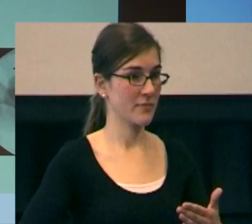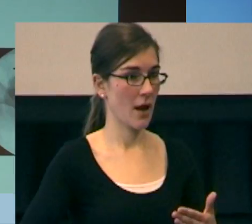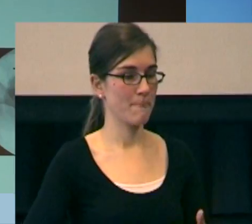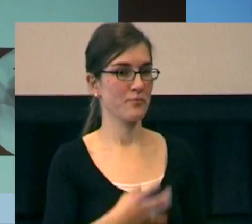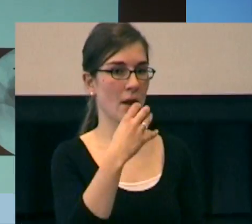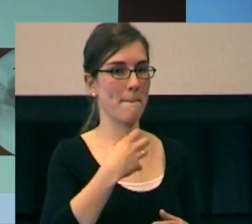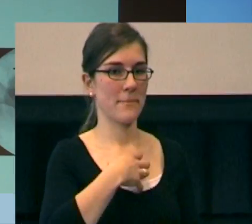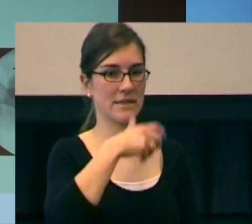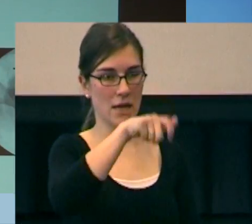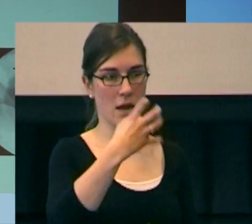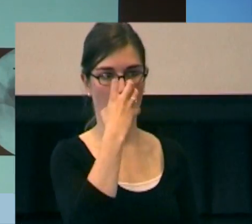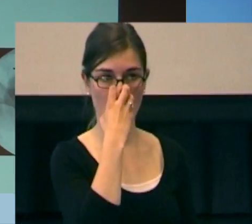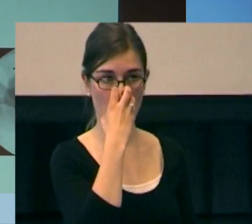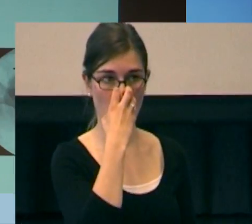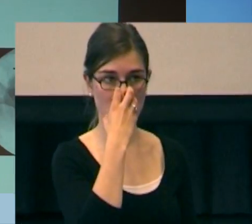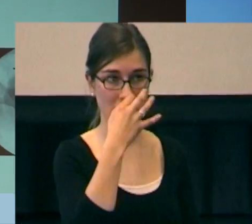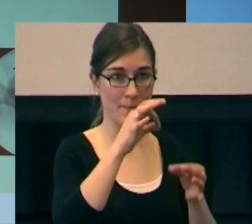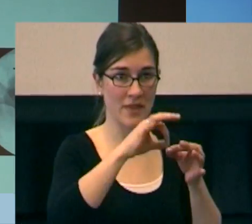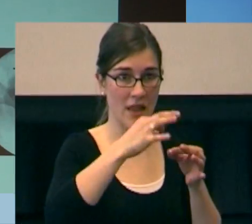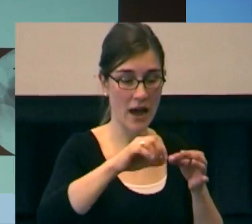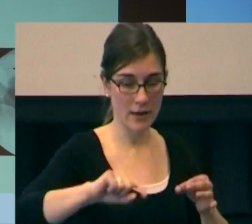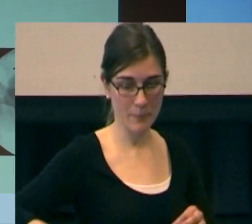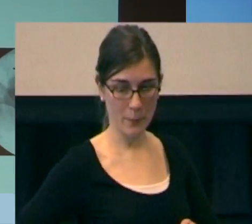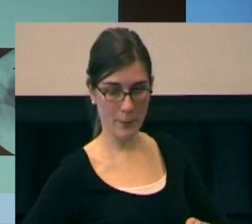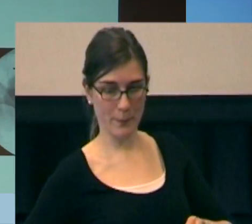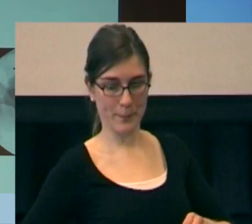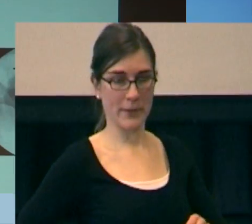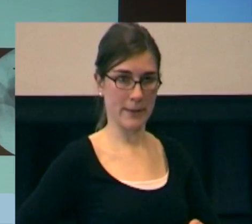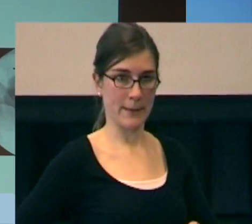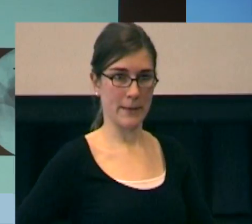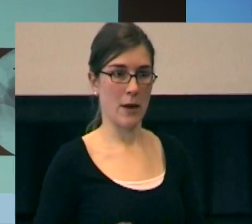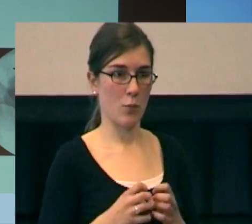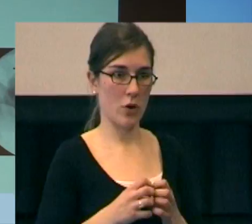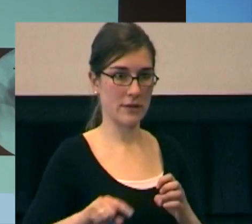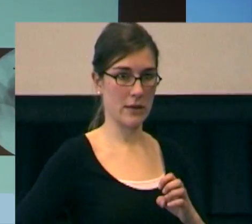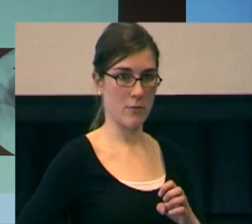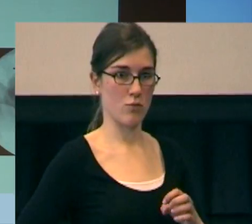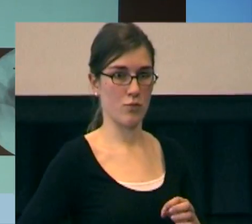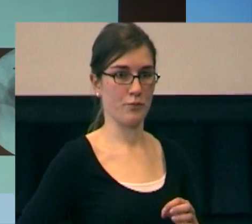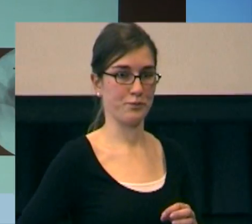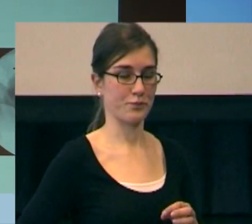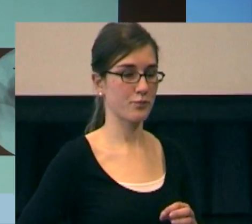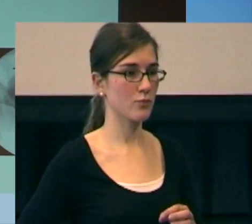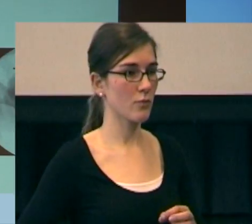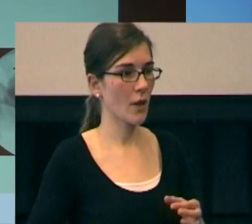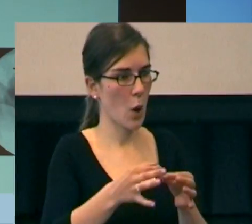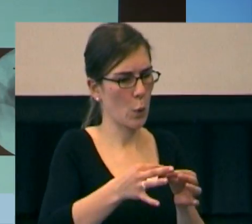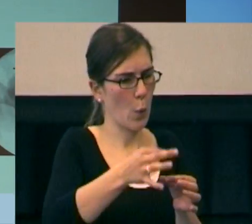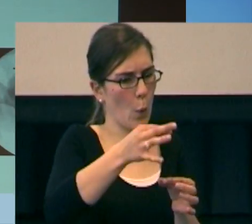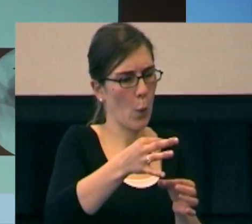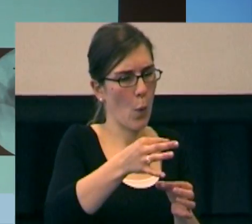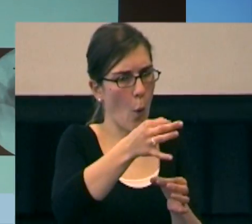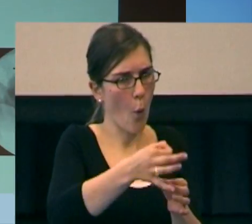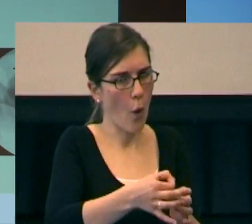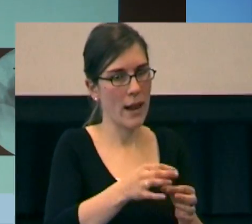Narkose Nadeln vom Damm aus in die Prostata hineingestochen, in eine hohle Nadel und in die hohle Nadel